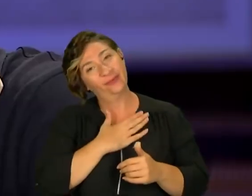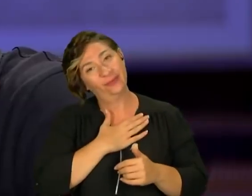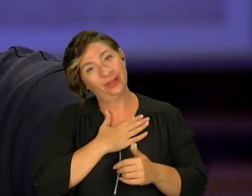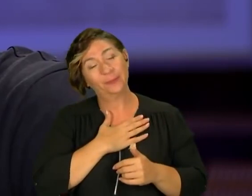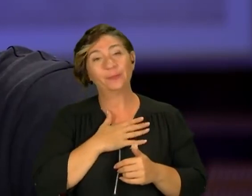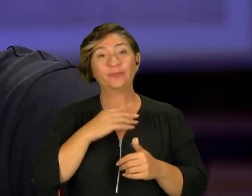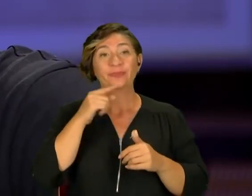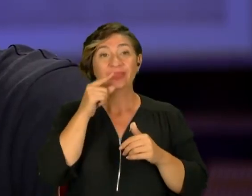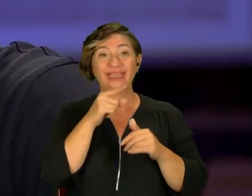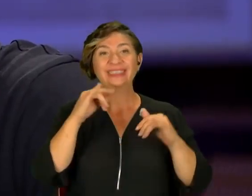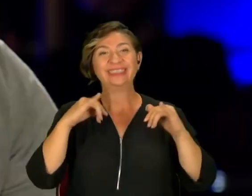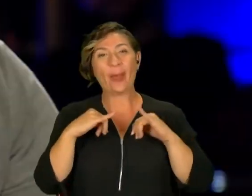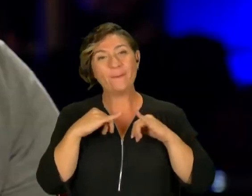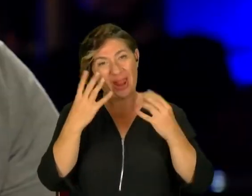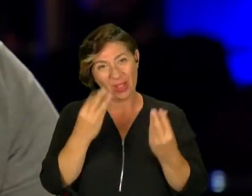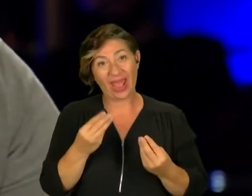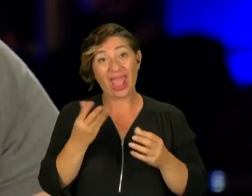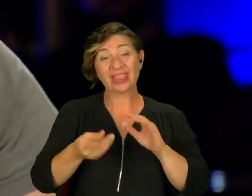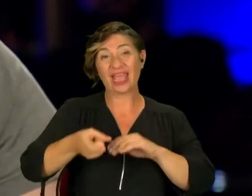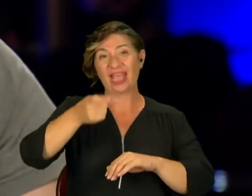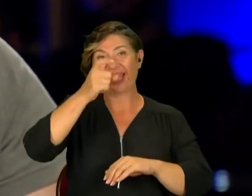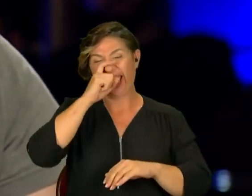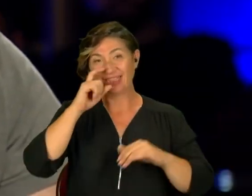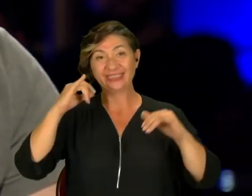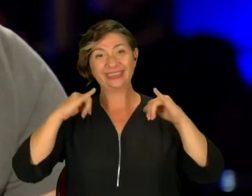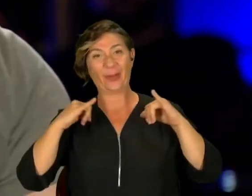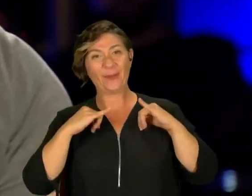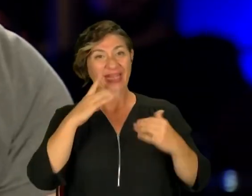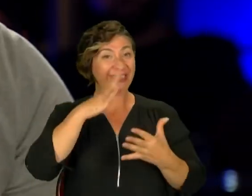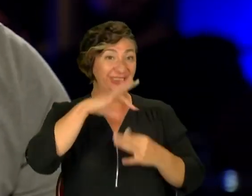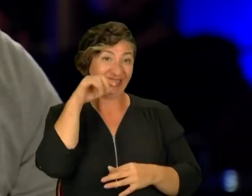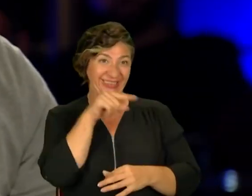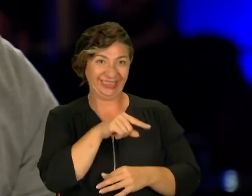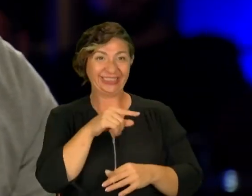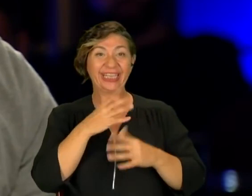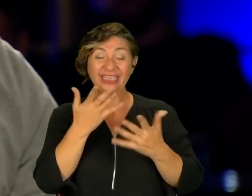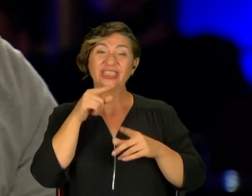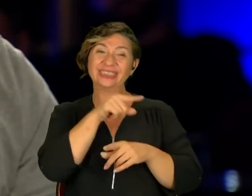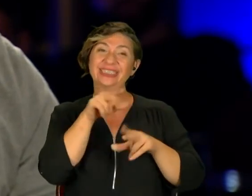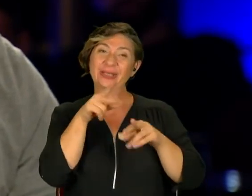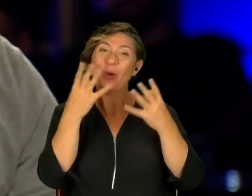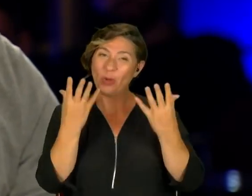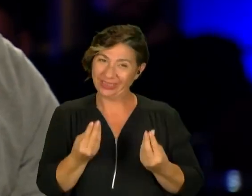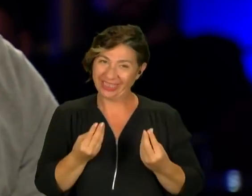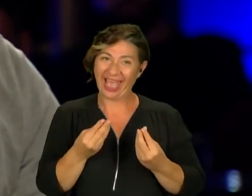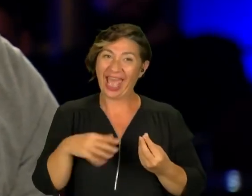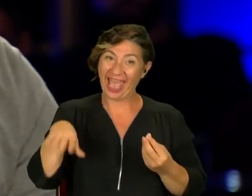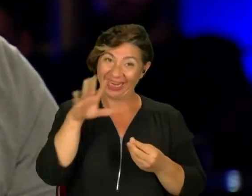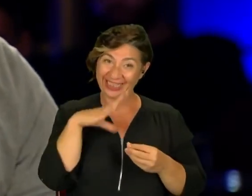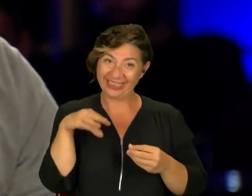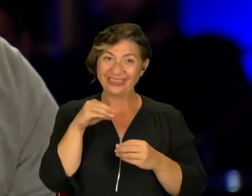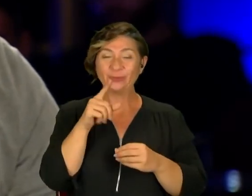estağfurullah, siz sedanter olarak en kral sedanter kişisiniz bana göre. Çok sevdim. Keşke bütün herkes sizin gibi olsa bu